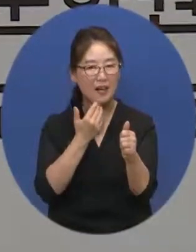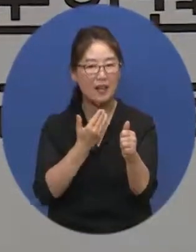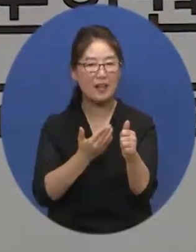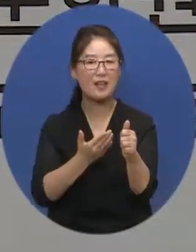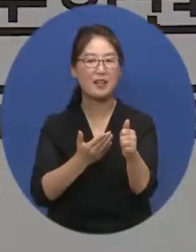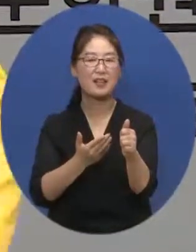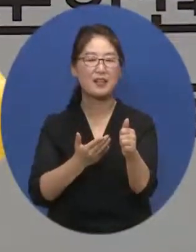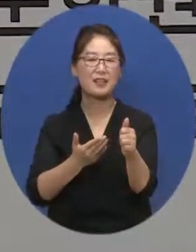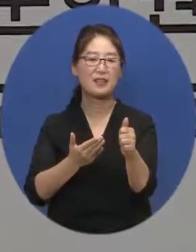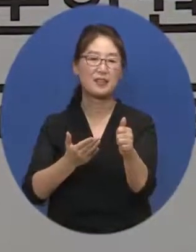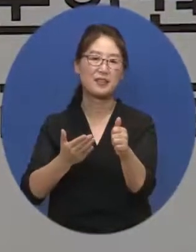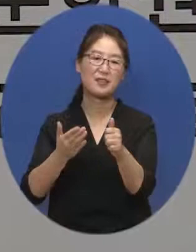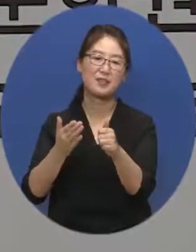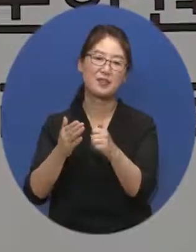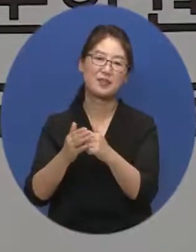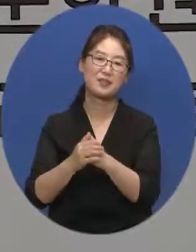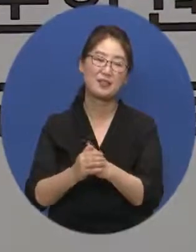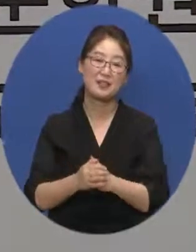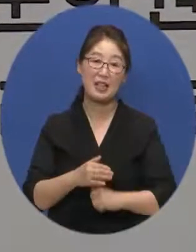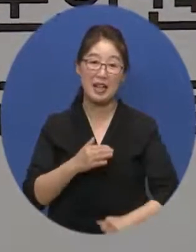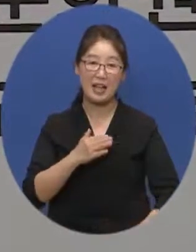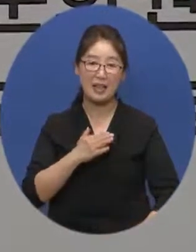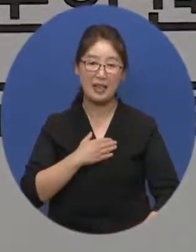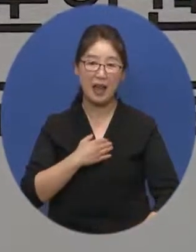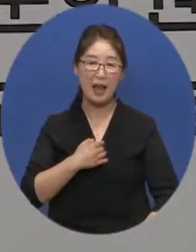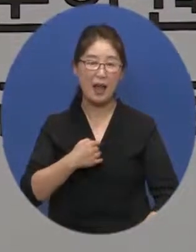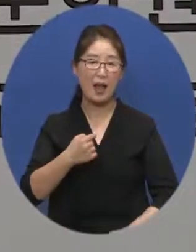물어보았다. 내게 온 걸